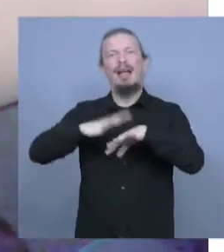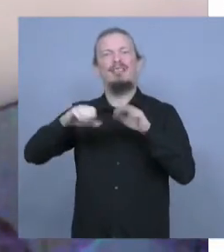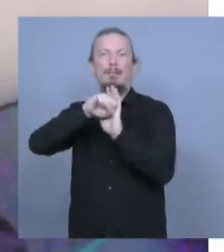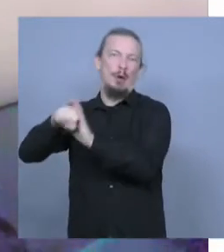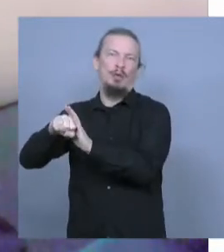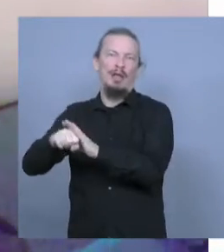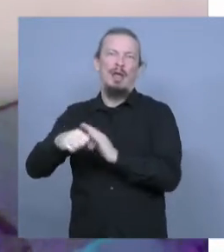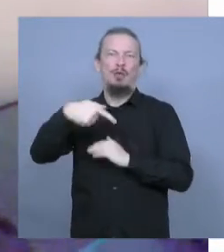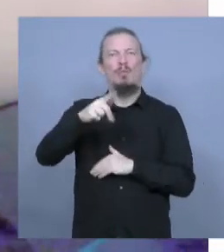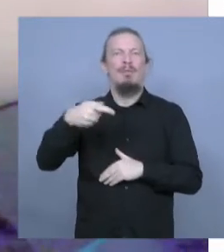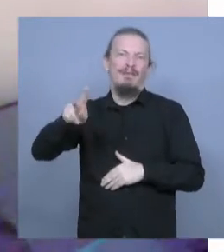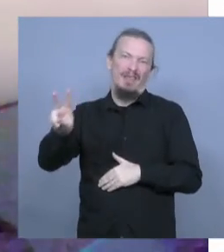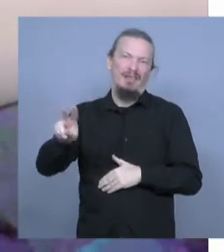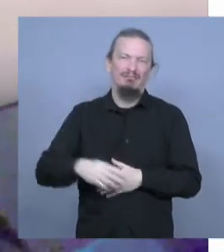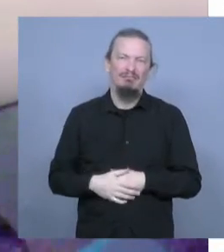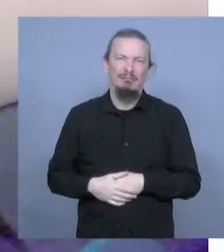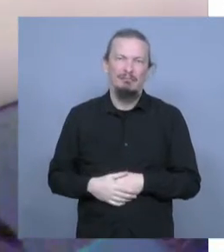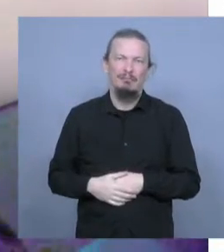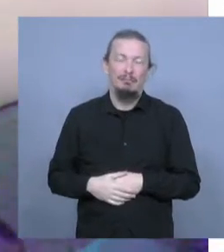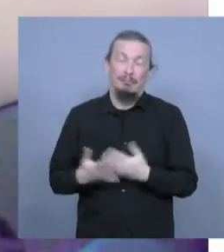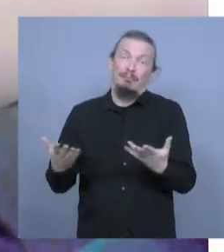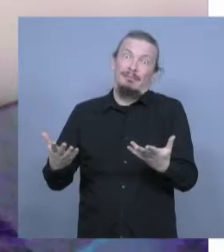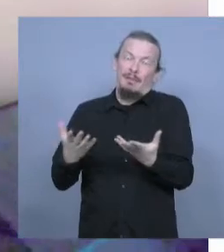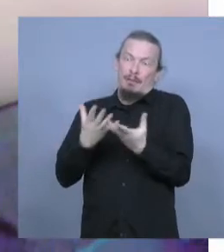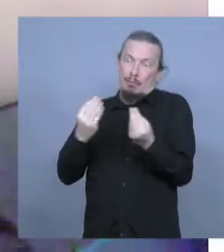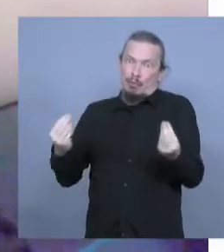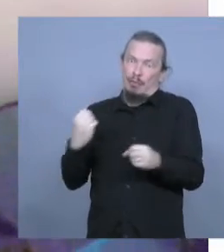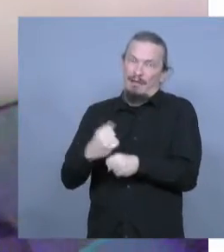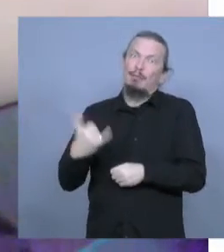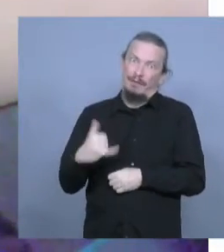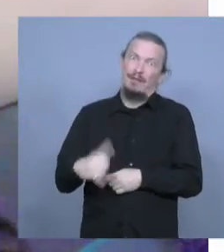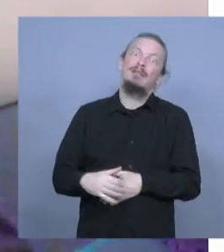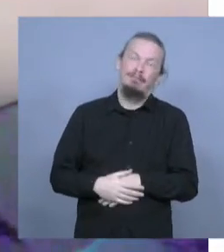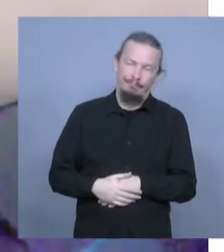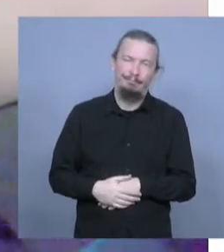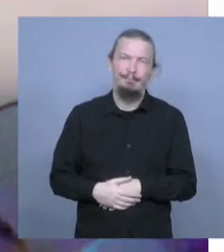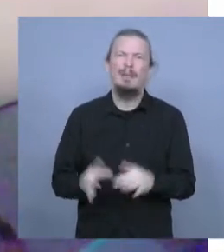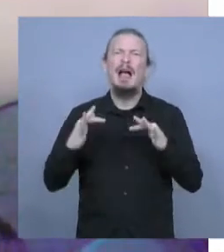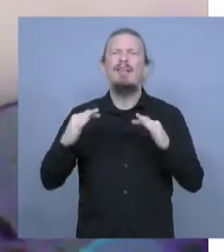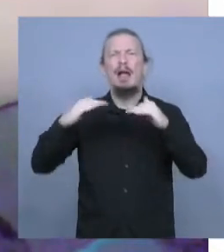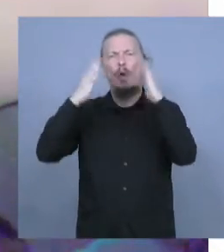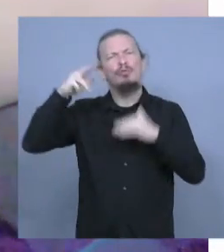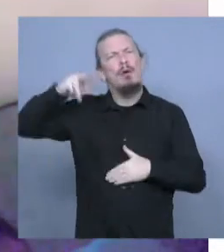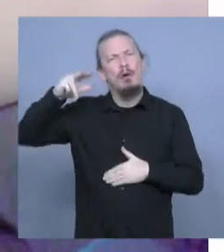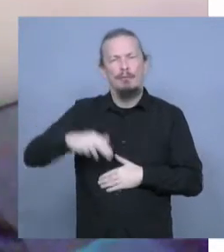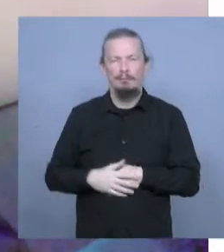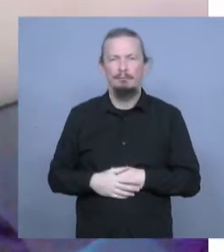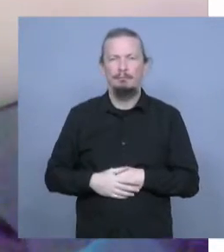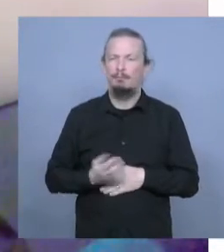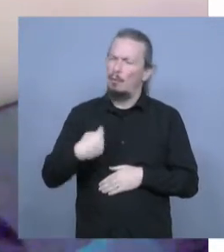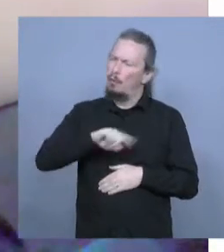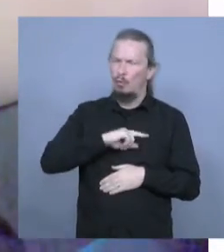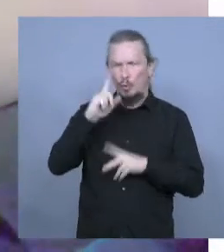la politique de la ville. Beaucoup reste donc encore à faire. Sur le volet logement d'abord, nous restons